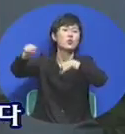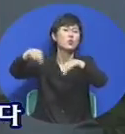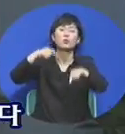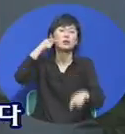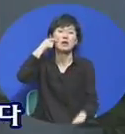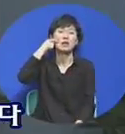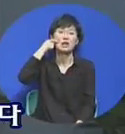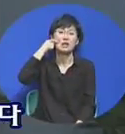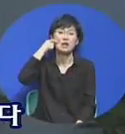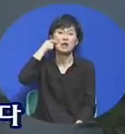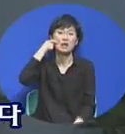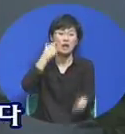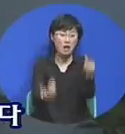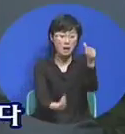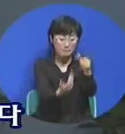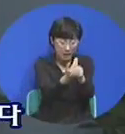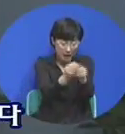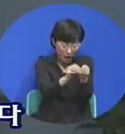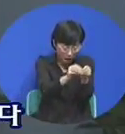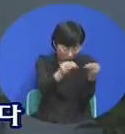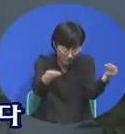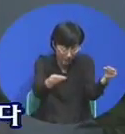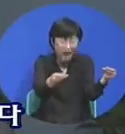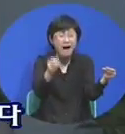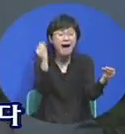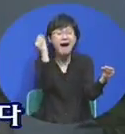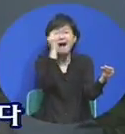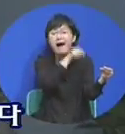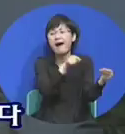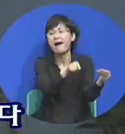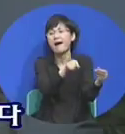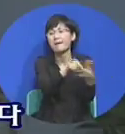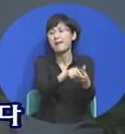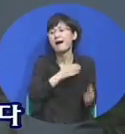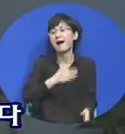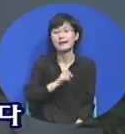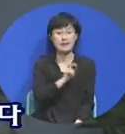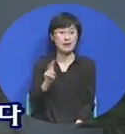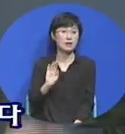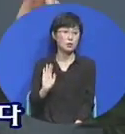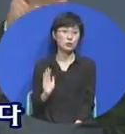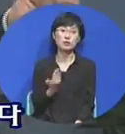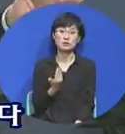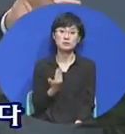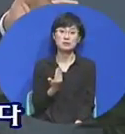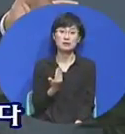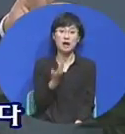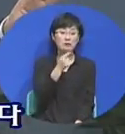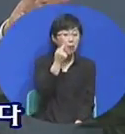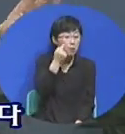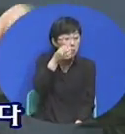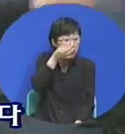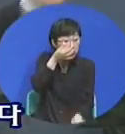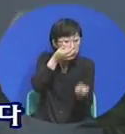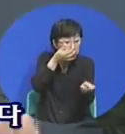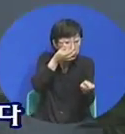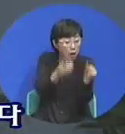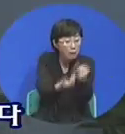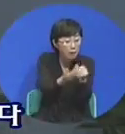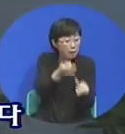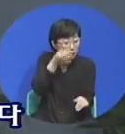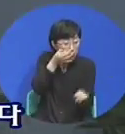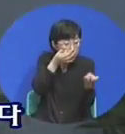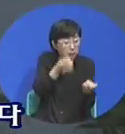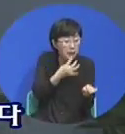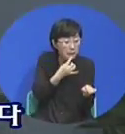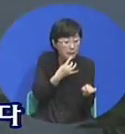뒤에 숨겨진 사실을 알아야 돼요. You must see the facts, the truth 그렇죠? that is behind that reality. 그 현실에만 널 빠져 있으면 현실주의자밖에 안